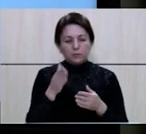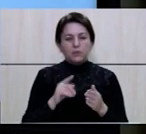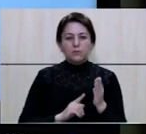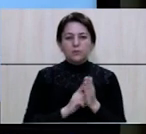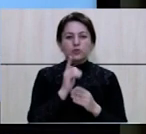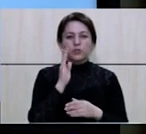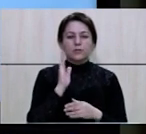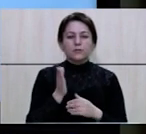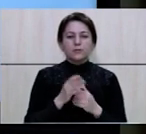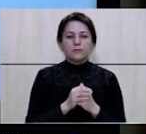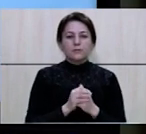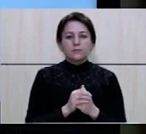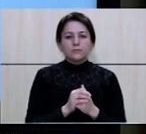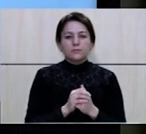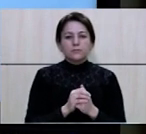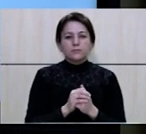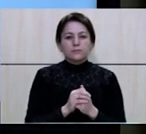boshladik.